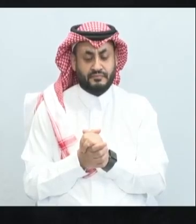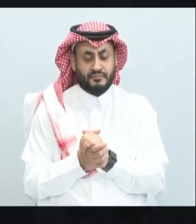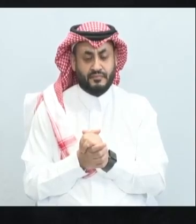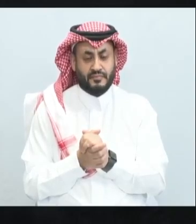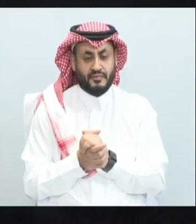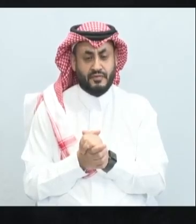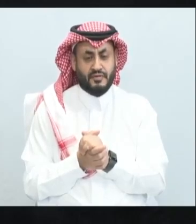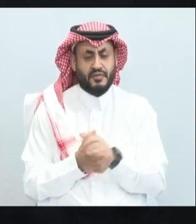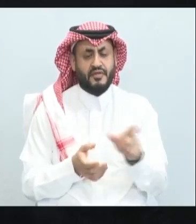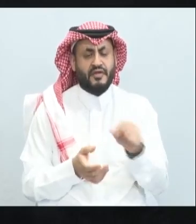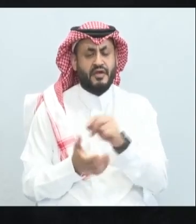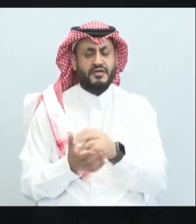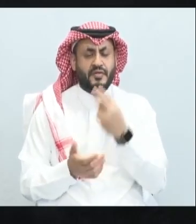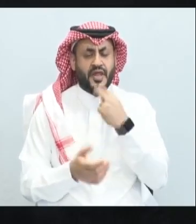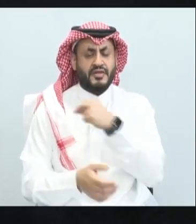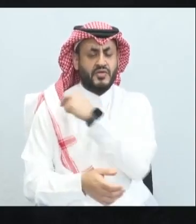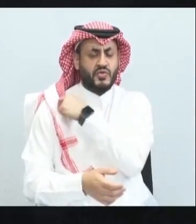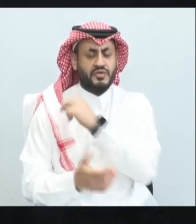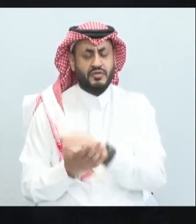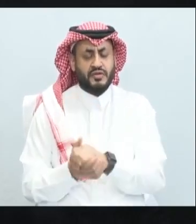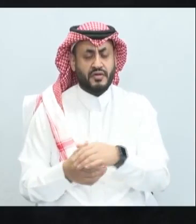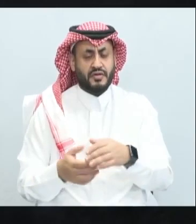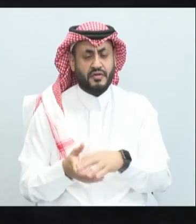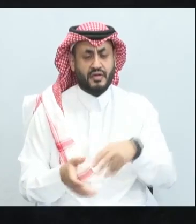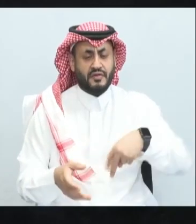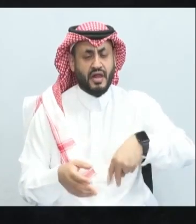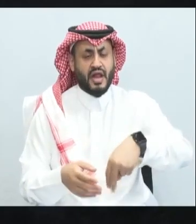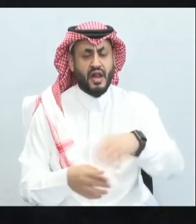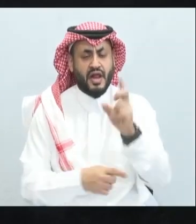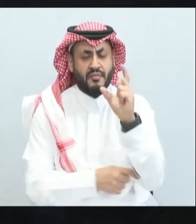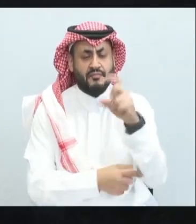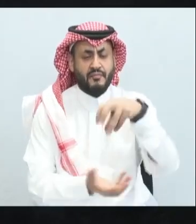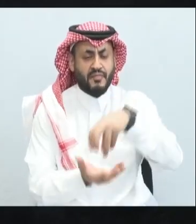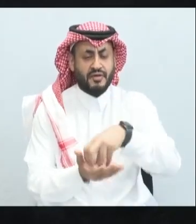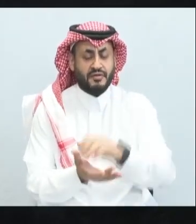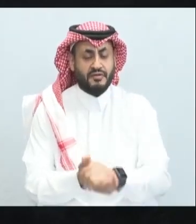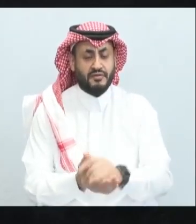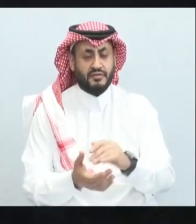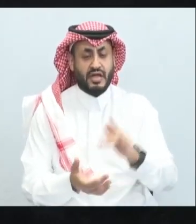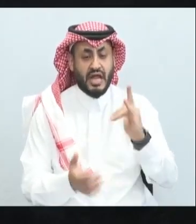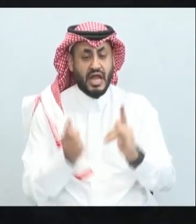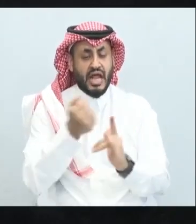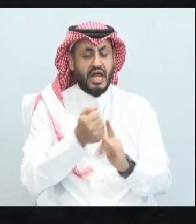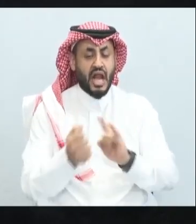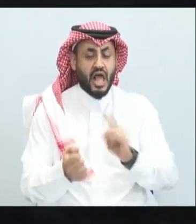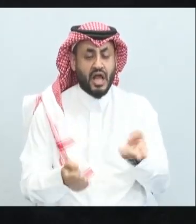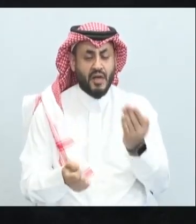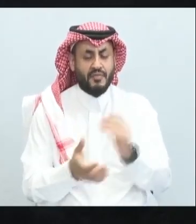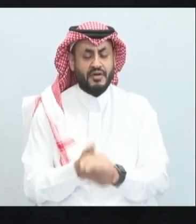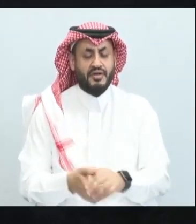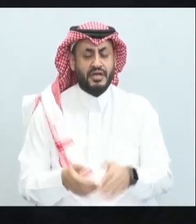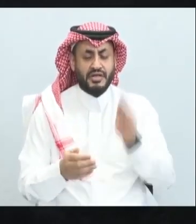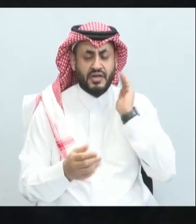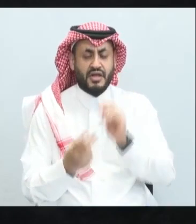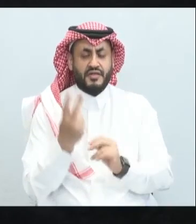السنن مثلا اذا دخل احدكم المجل المسجد فلا يجلس حتى يصلي ركعتين فهذه ايضا